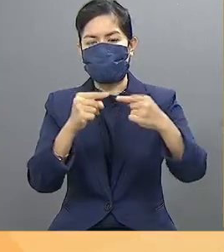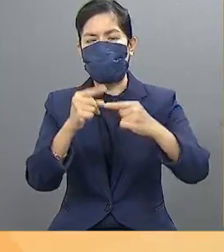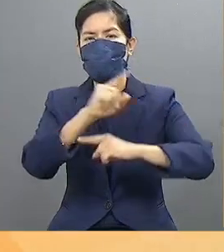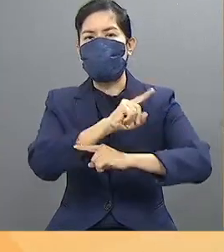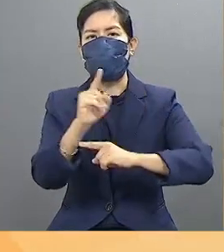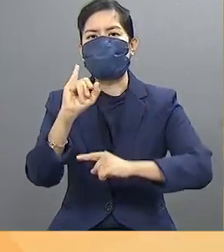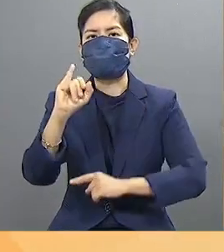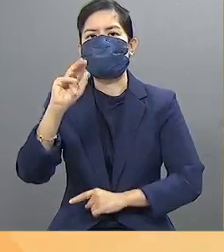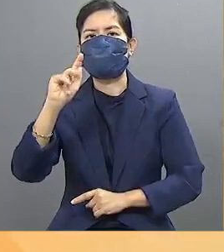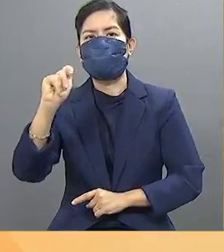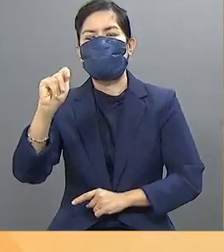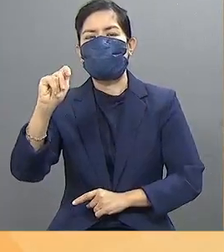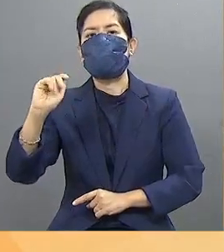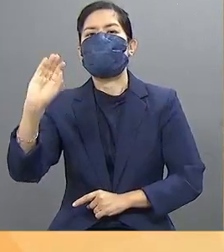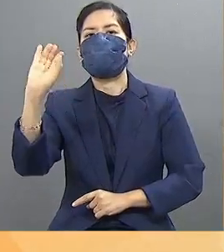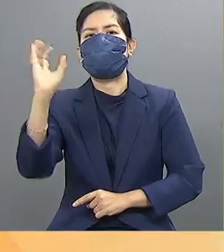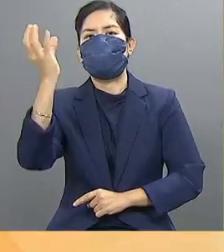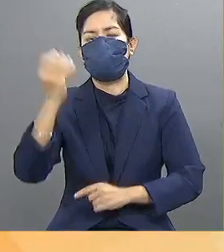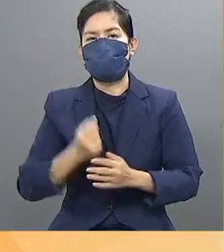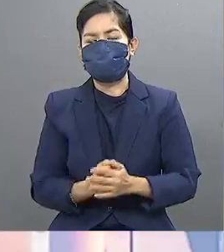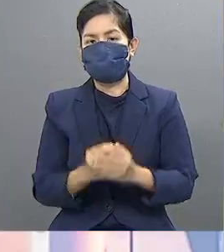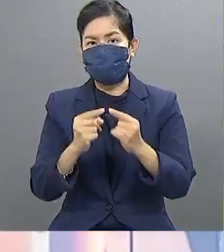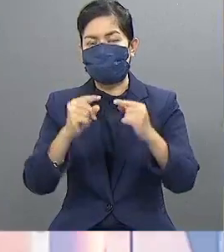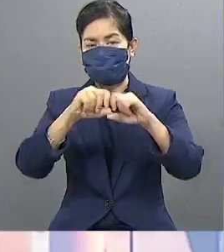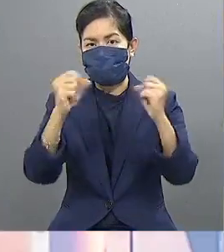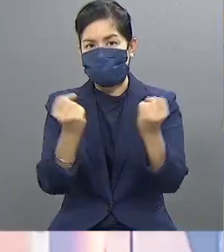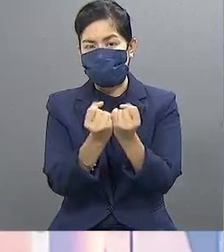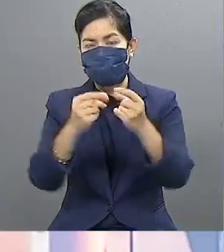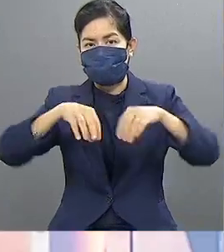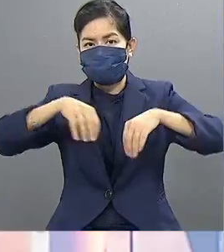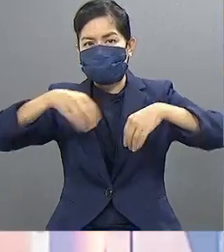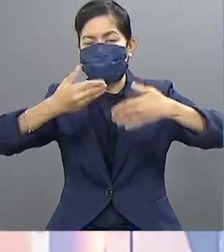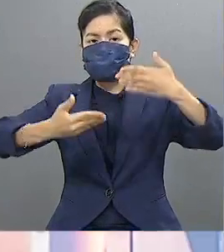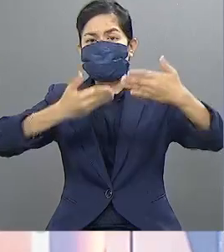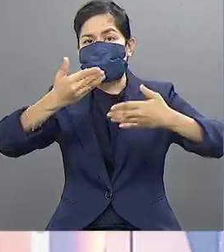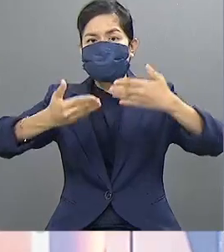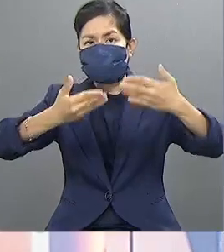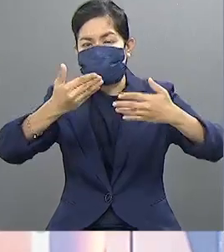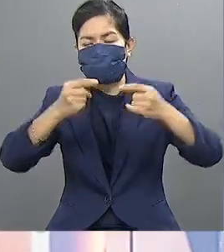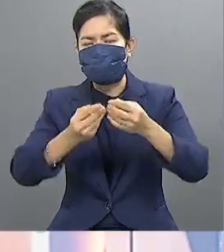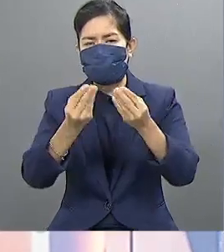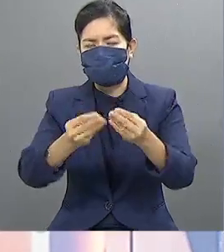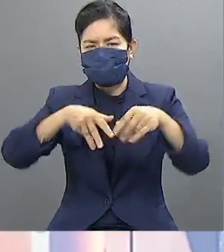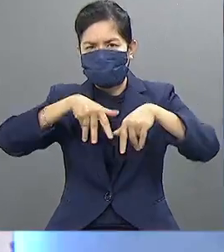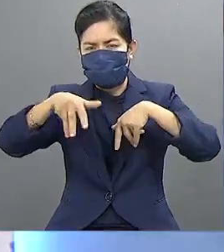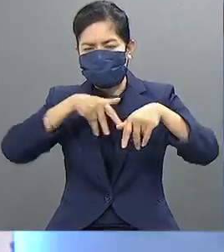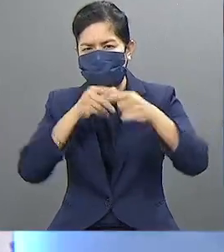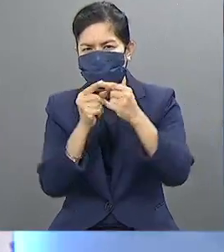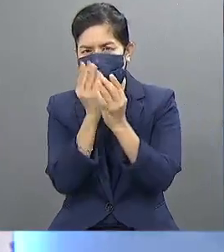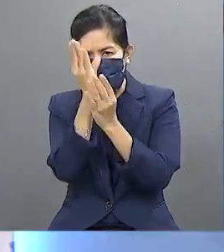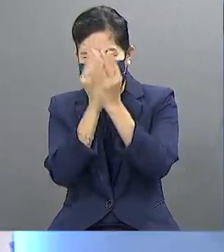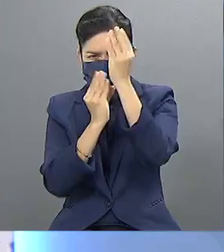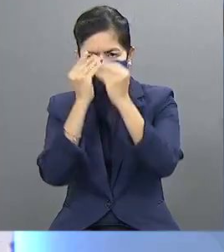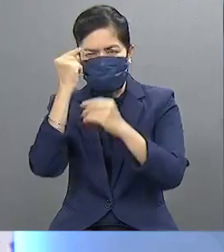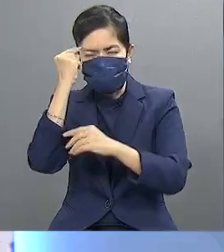เองก็มีการจัดกิจกรรมให้ความรู้กับประชาชนด้วยอยากให้คุณหมอเล่าให้เราฟังสักนิดนึงค่ะว่าให้ความรู้ด้านไหนยังไงบ้างคะ คุณเดย์เราจะให้